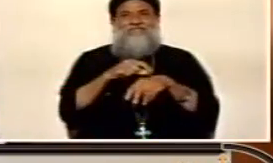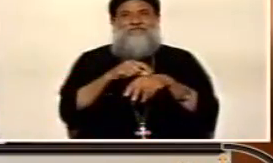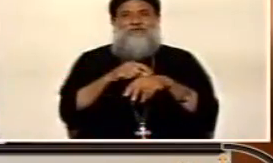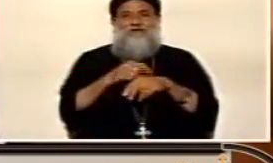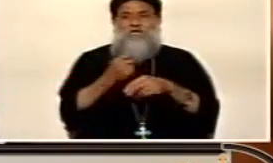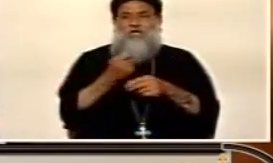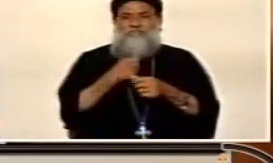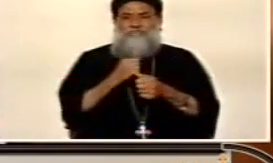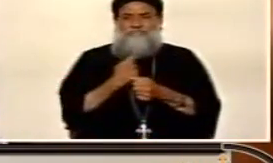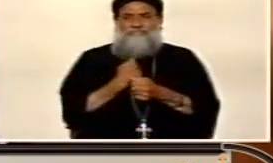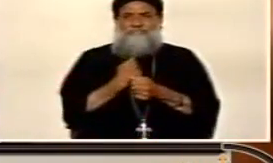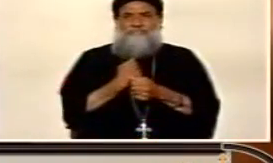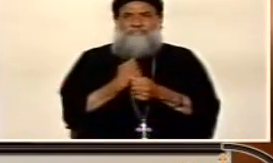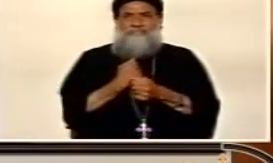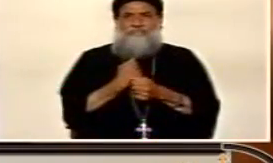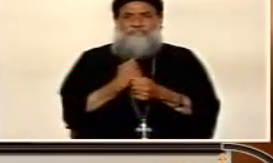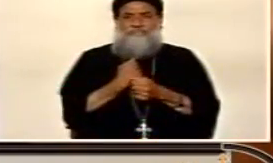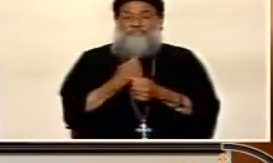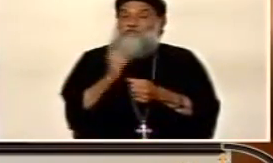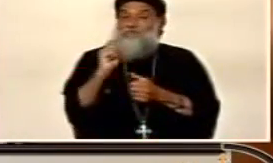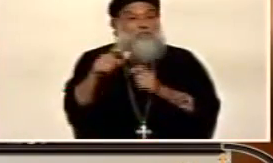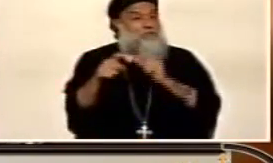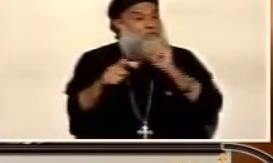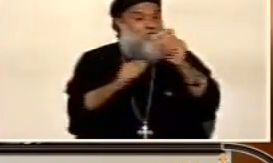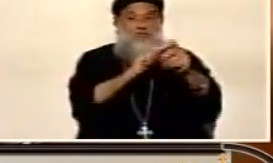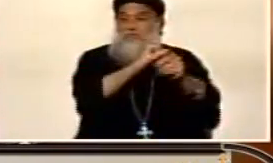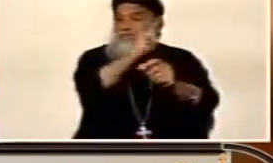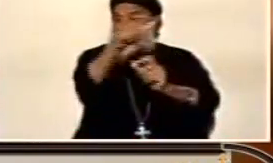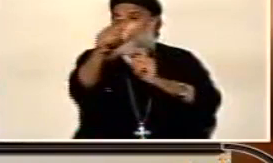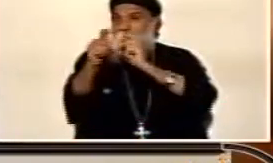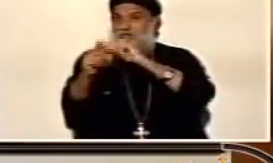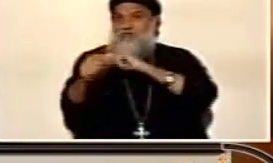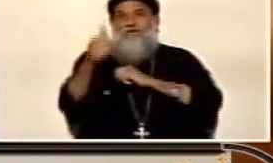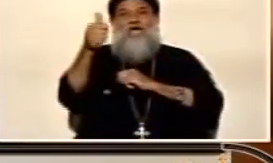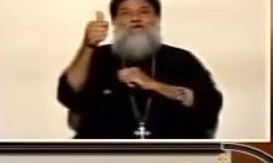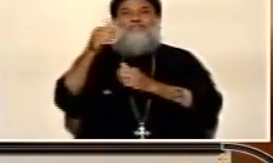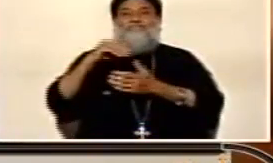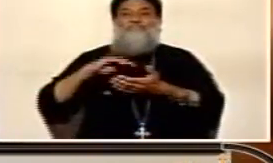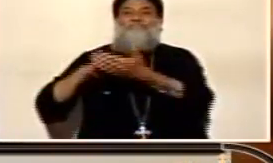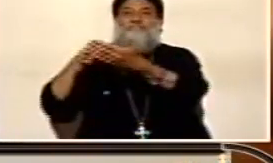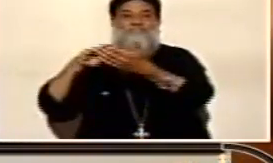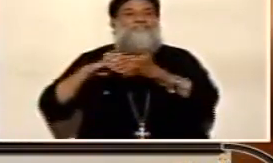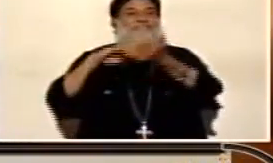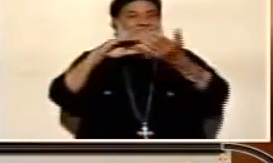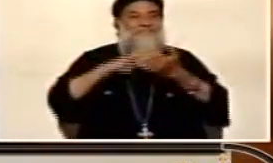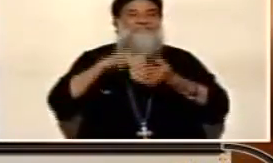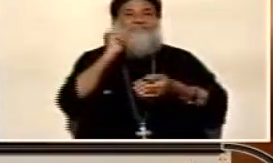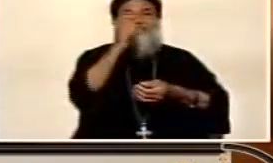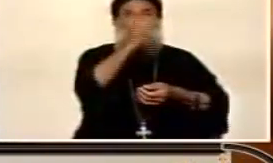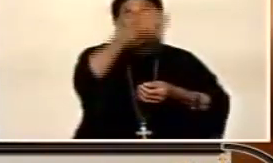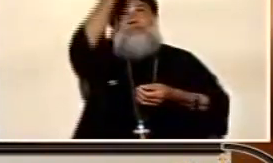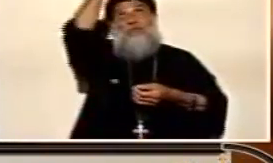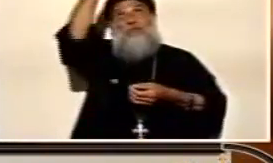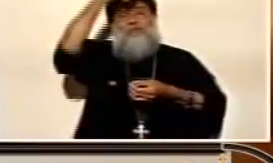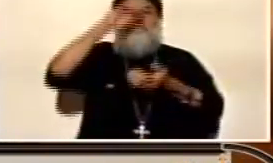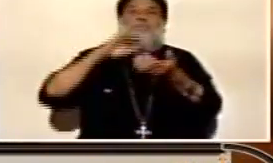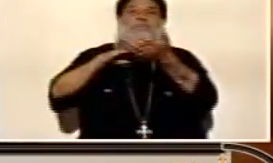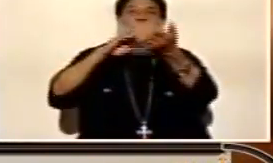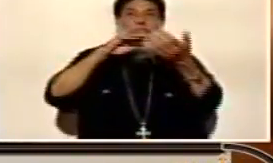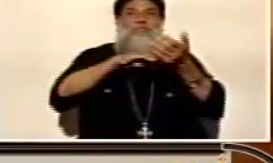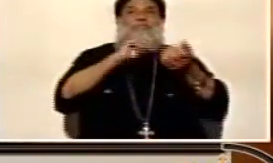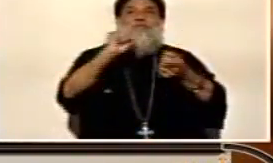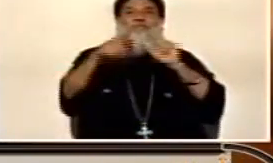يديش، لكن أولاد ربنا يحب يدوا أكتر ما ياخدوا، لأنهم بياخدوا من